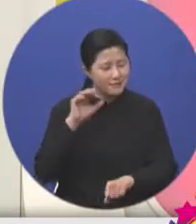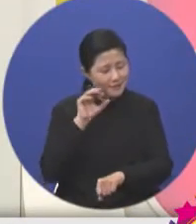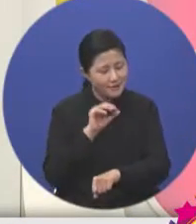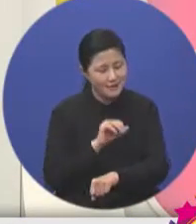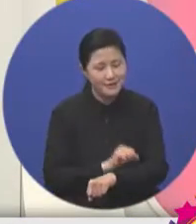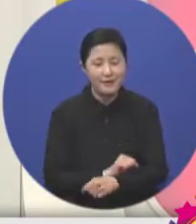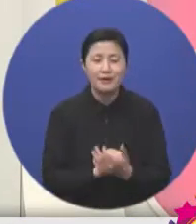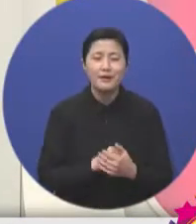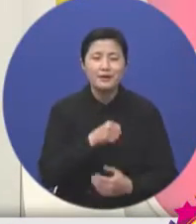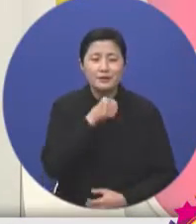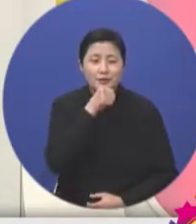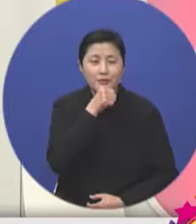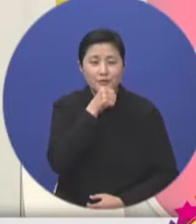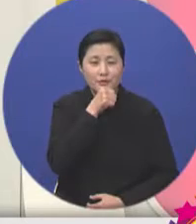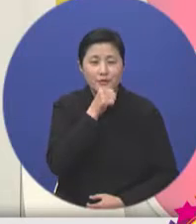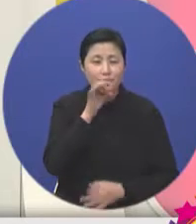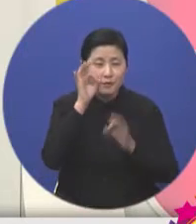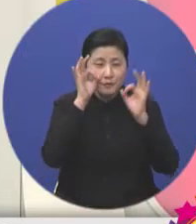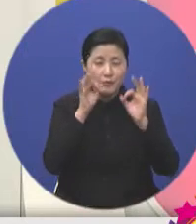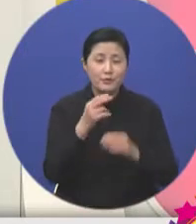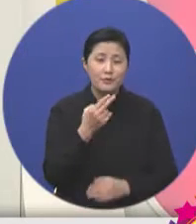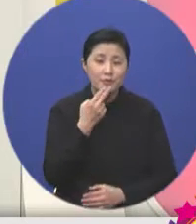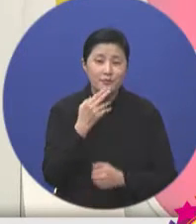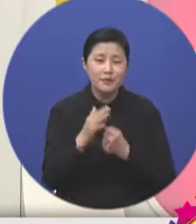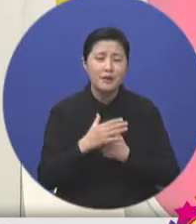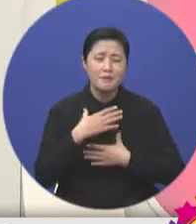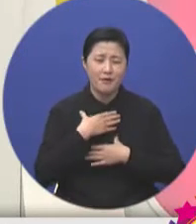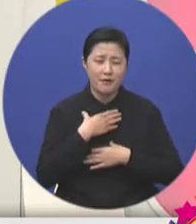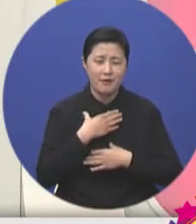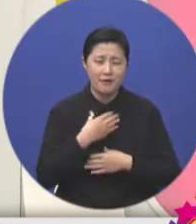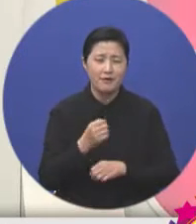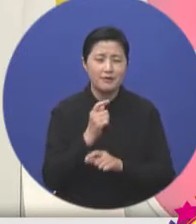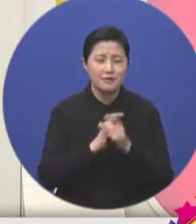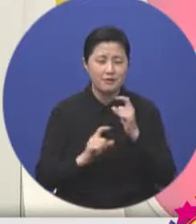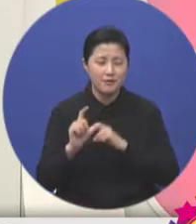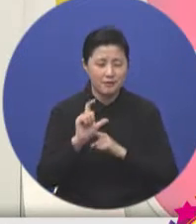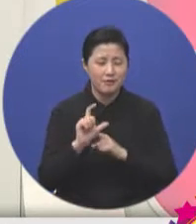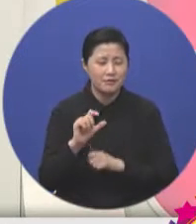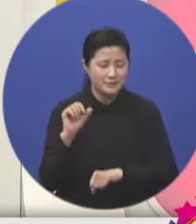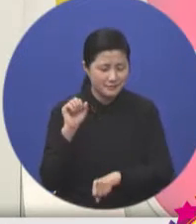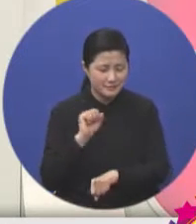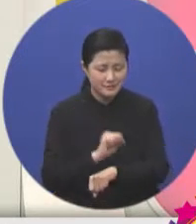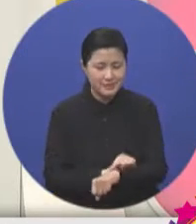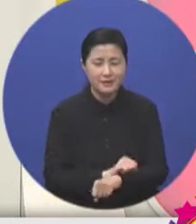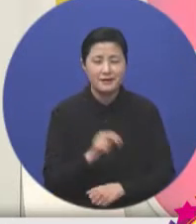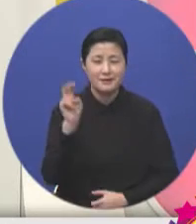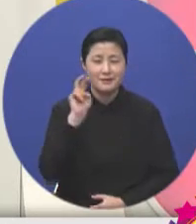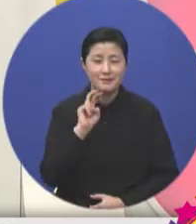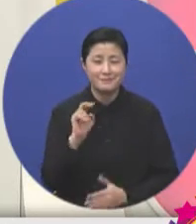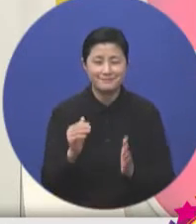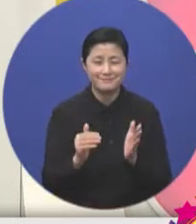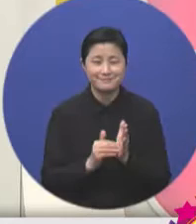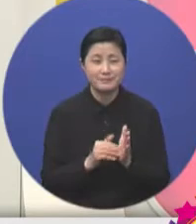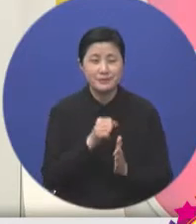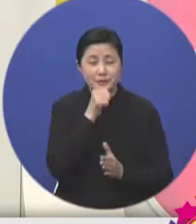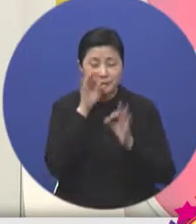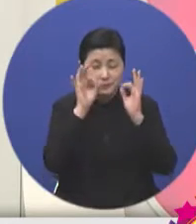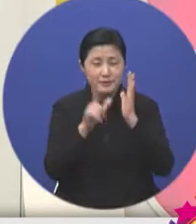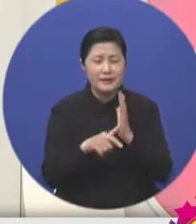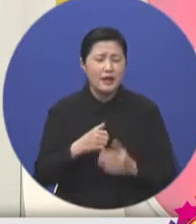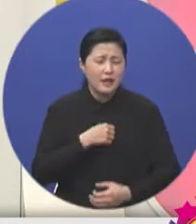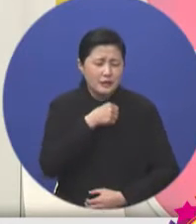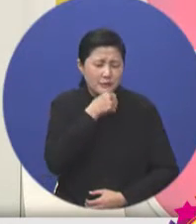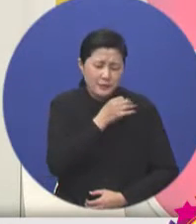잘하신다. 그 점수를 안 보니까요 네. 더 편안하게 더 잘 하시는 것 같아요. 그죠? 네, 점수 볼 때는 내